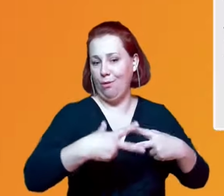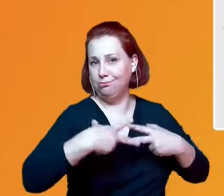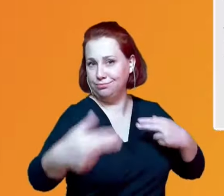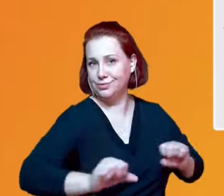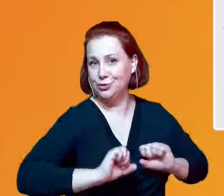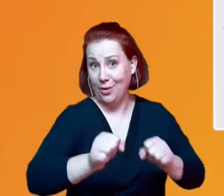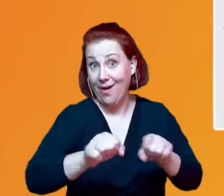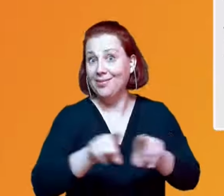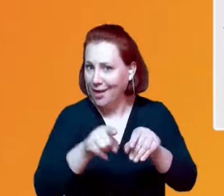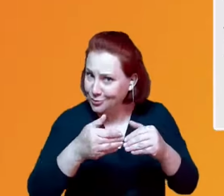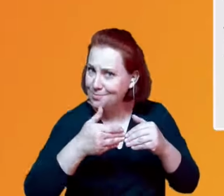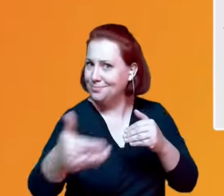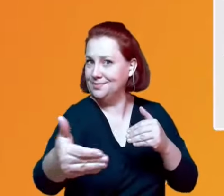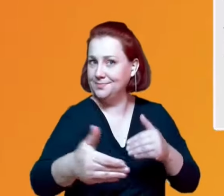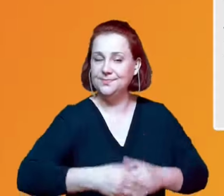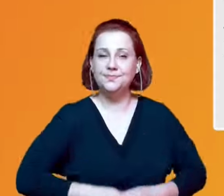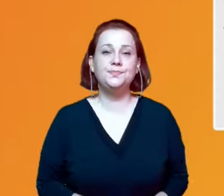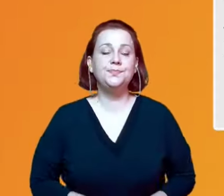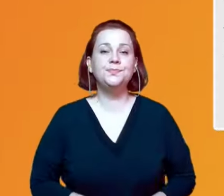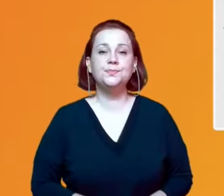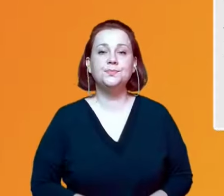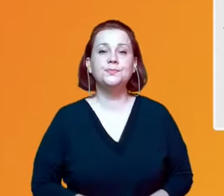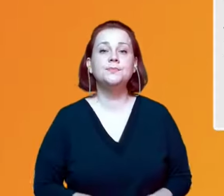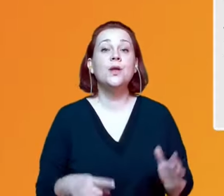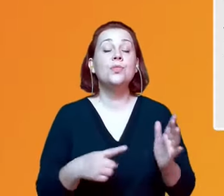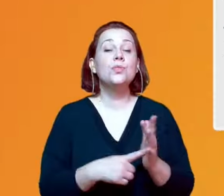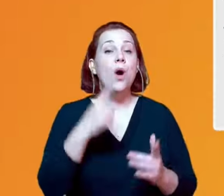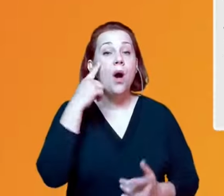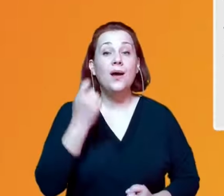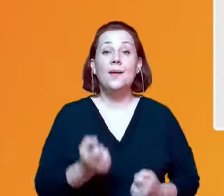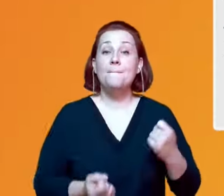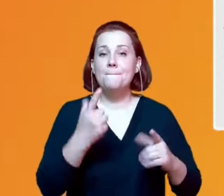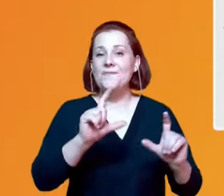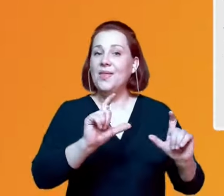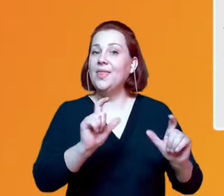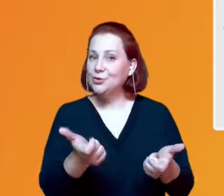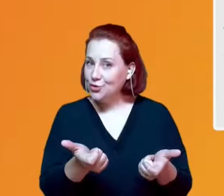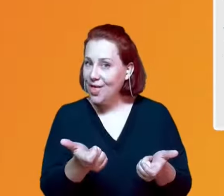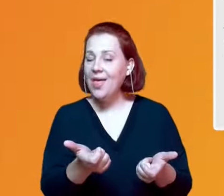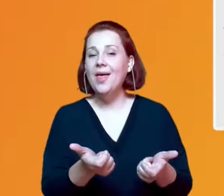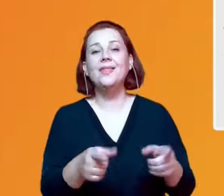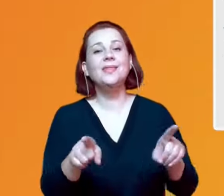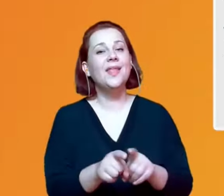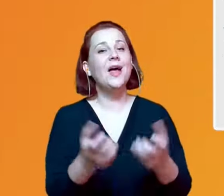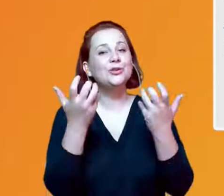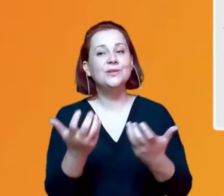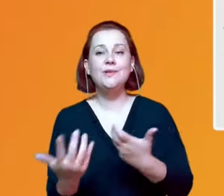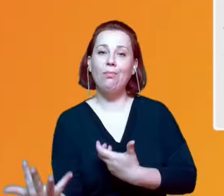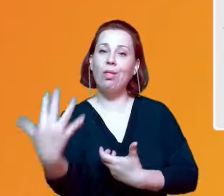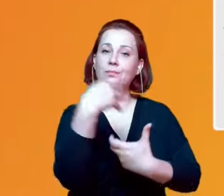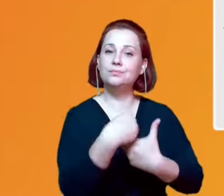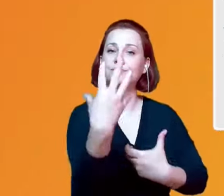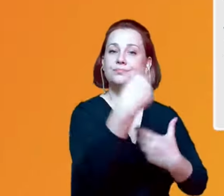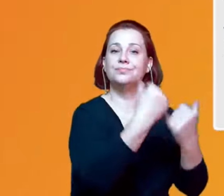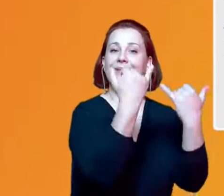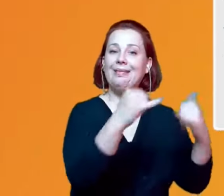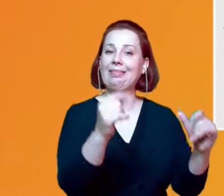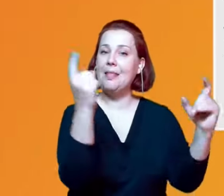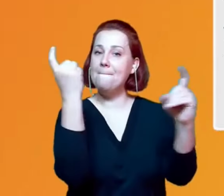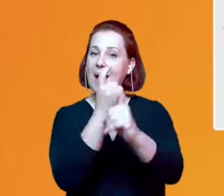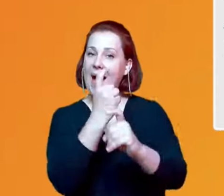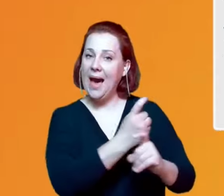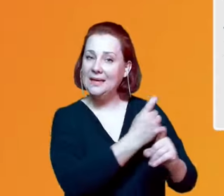jeszcze dalej. Do inicjatywy, szanowni państwo, chcemy też zaangażować inne państwa, ale